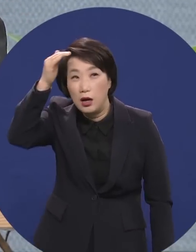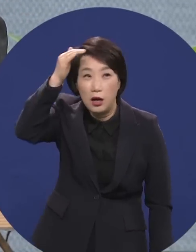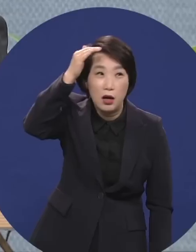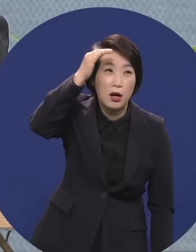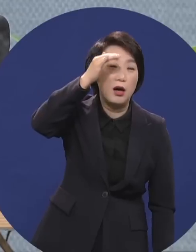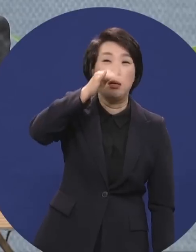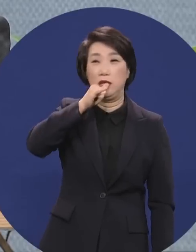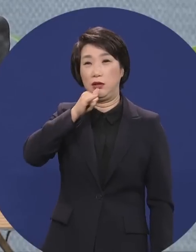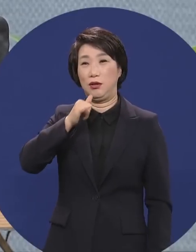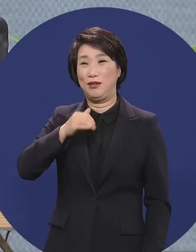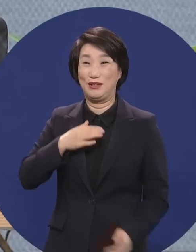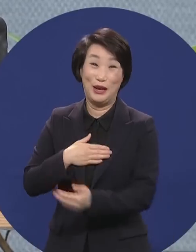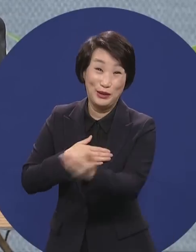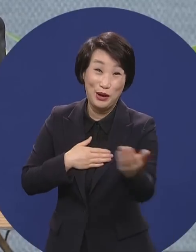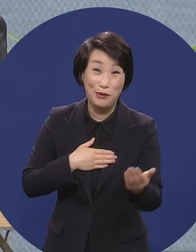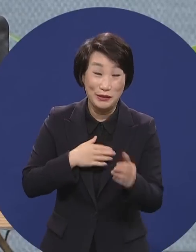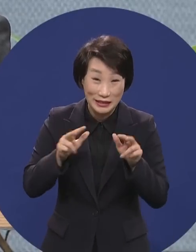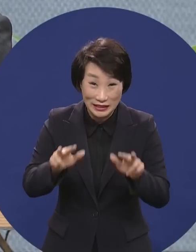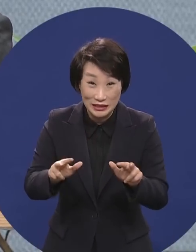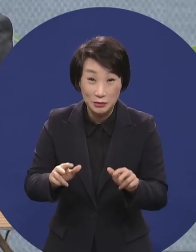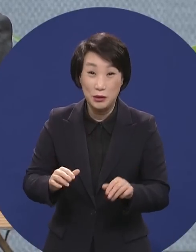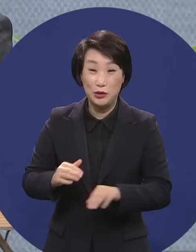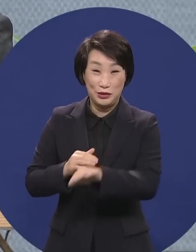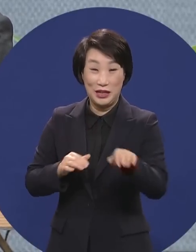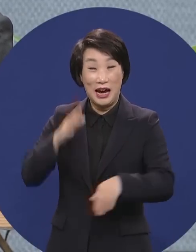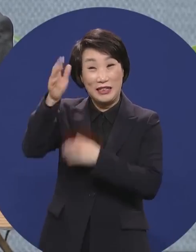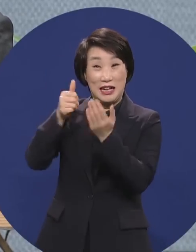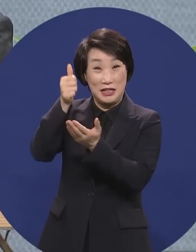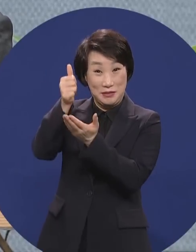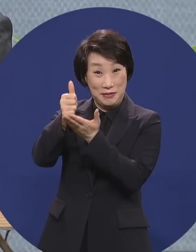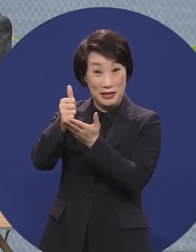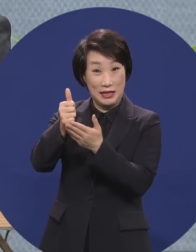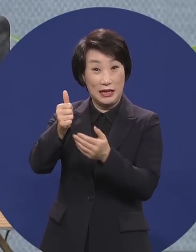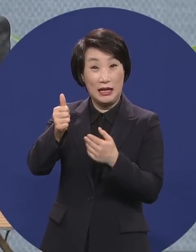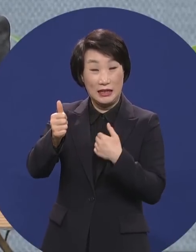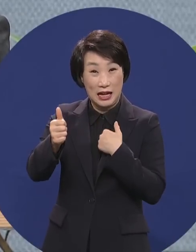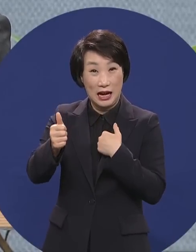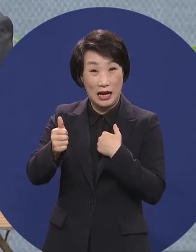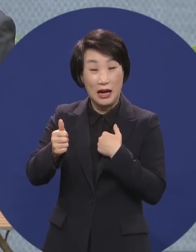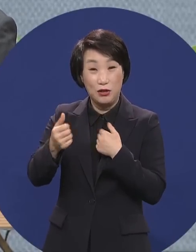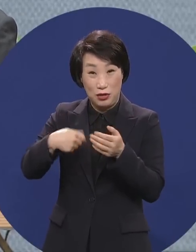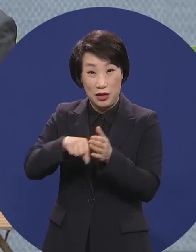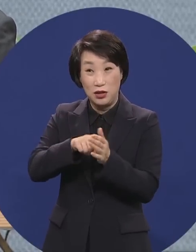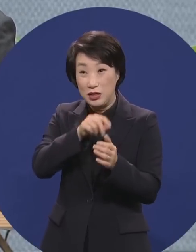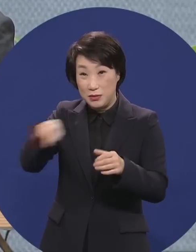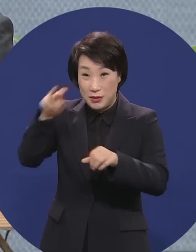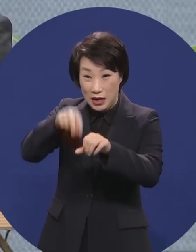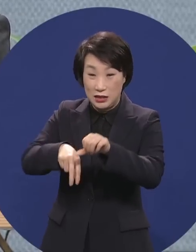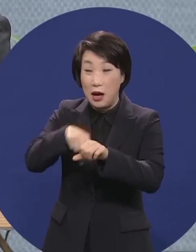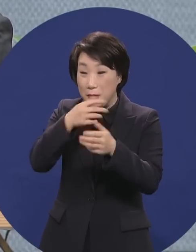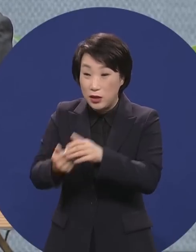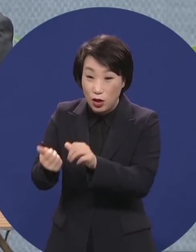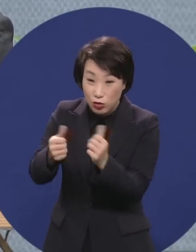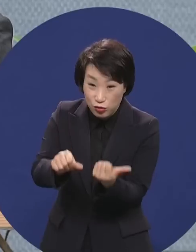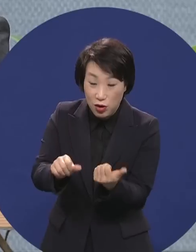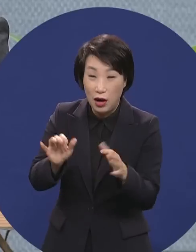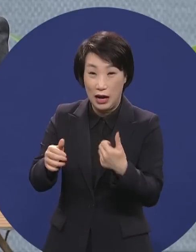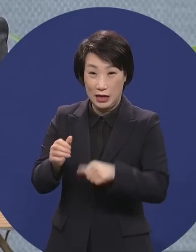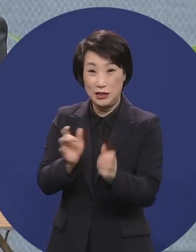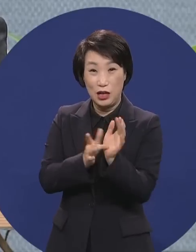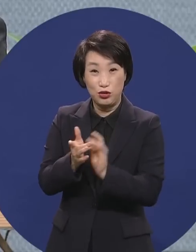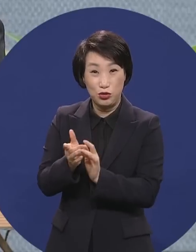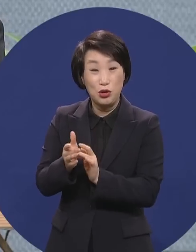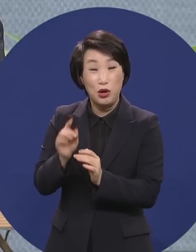거예요. 여러분들이 지금 우리 하나님께서 피 흘려서 아들로 길을 만들어